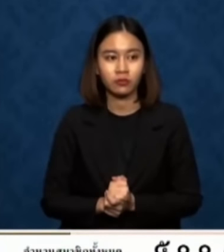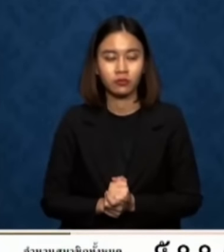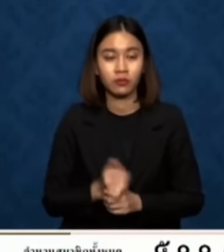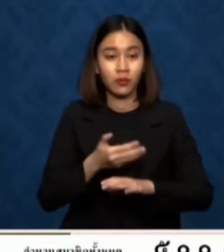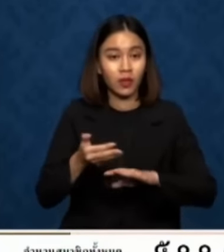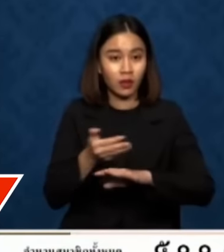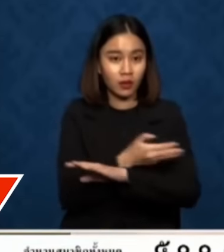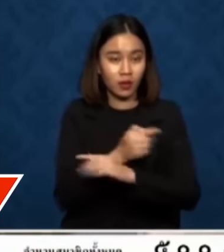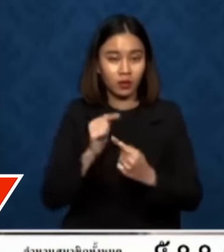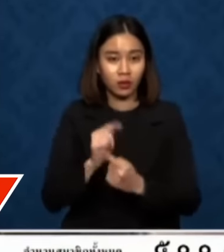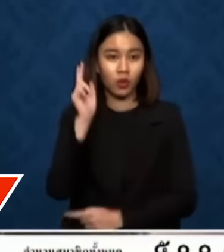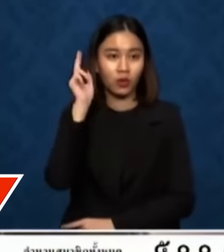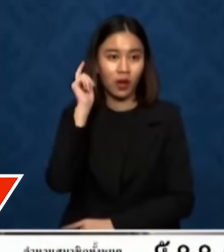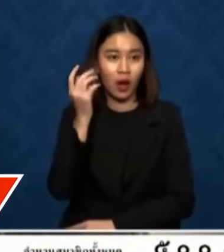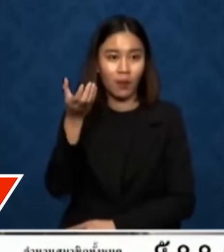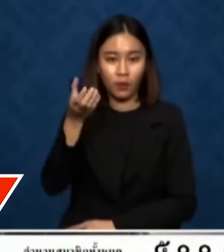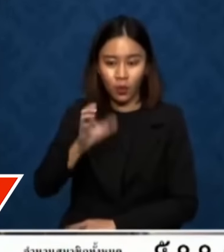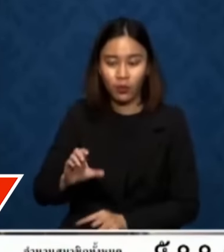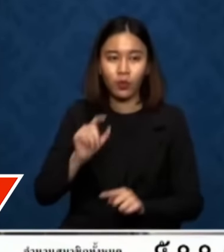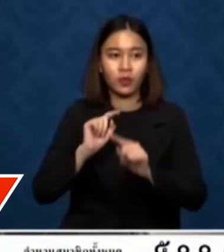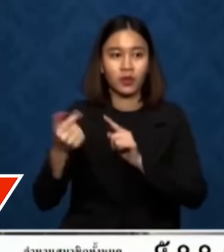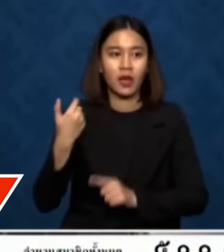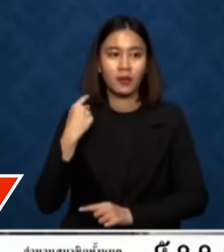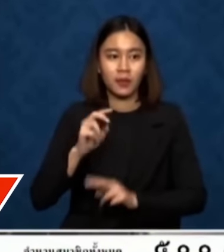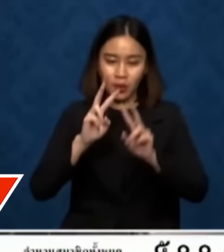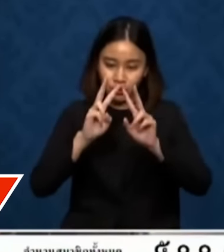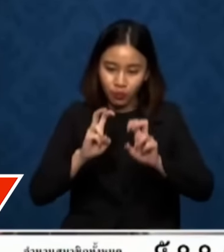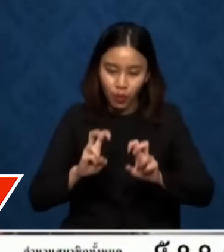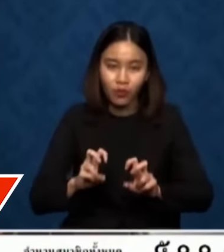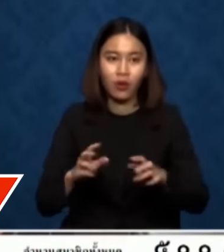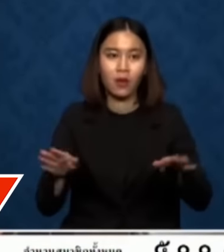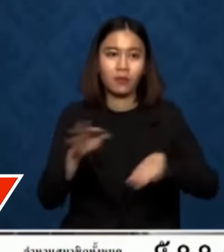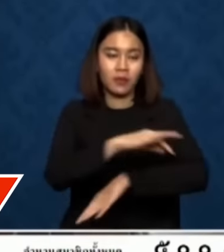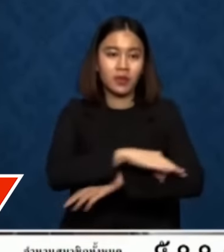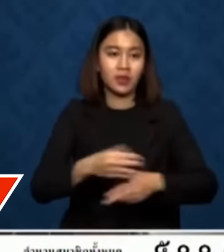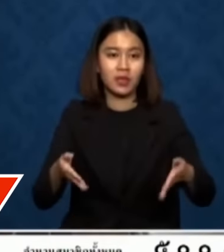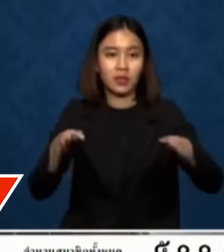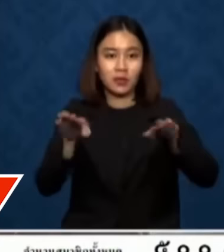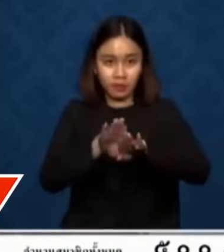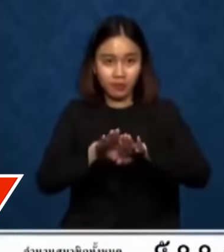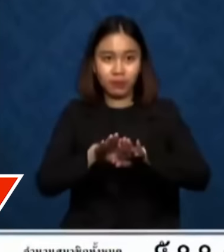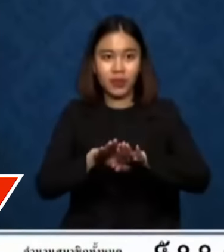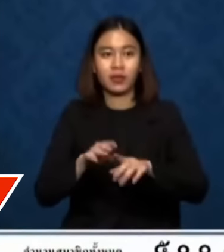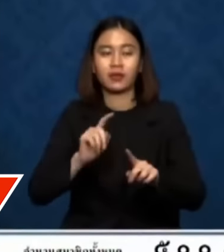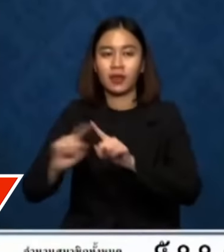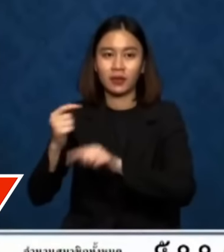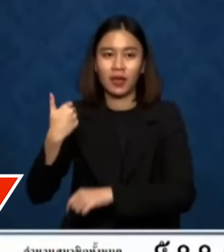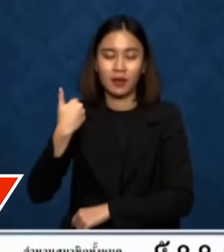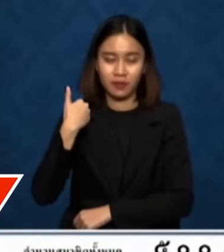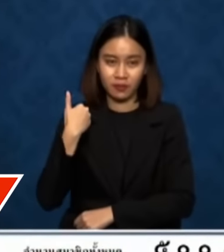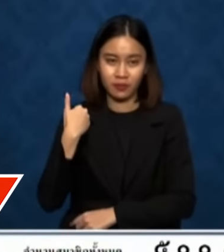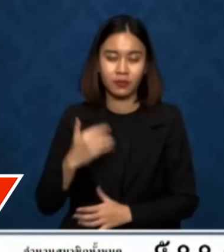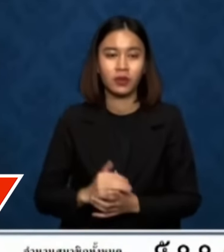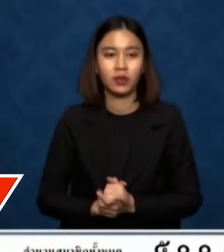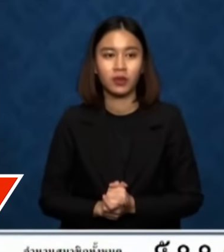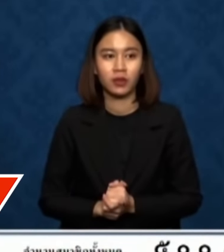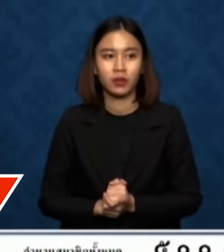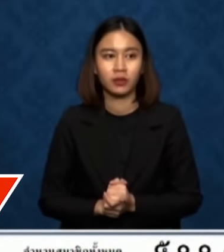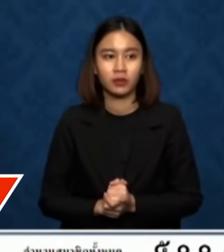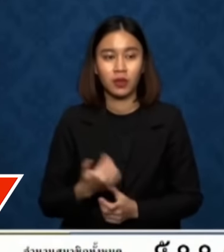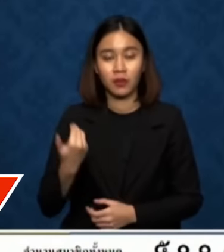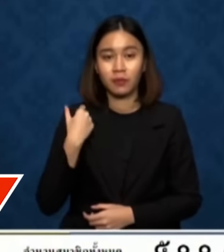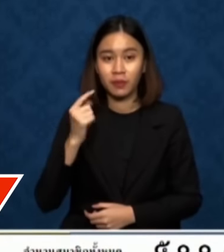มานะคะสำนักข่าวและแพลตฟอร์มหลายเจ้าค่ะเขามีการสืบสวนและปิดบัญชีขบวนการปั้นน้ำเป็นตัวแบบนี้ไปบ้างแล้วนะคะได้